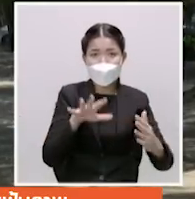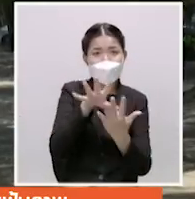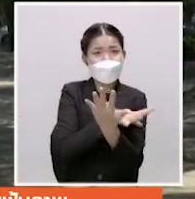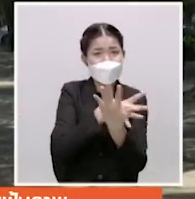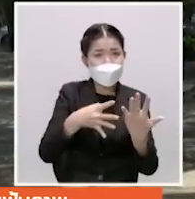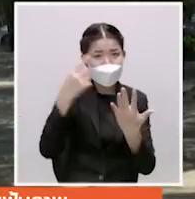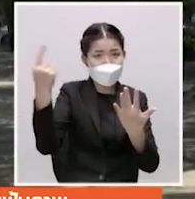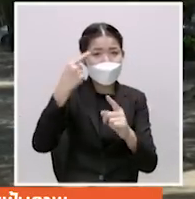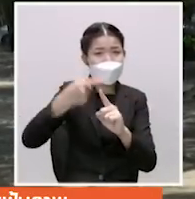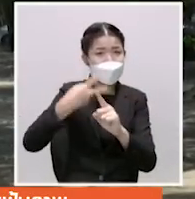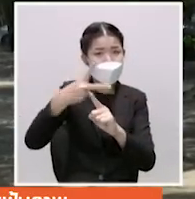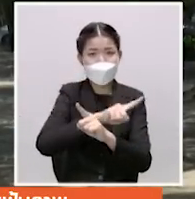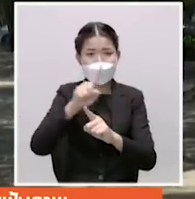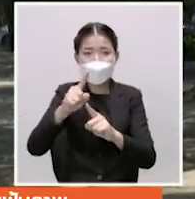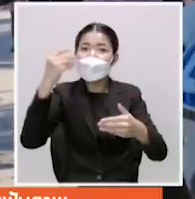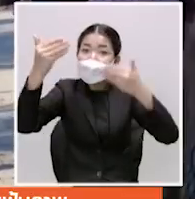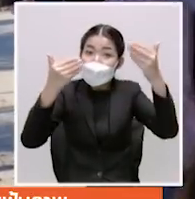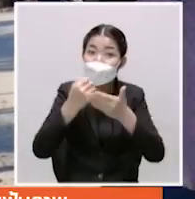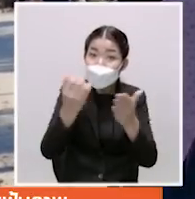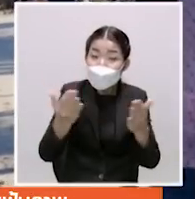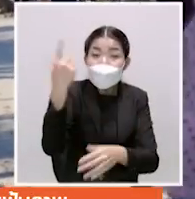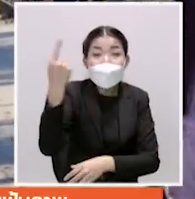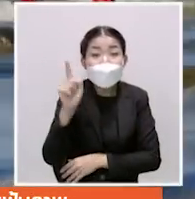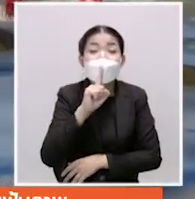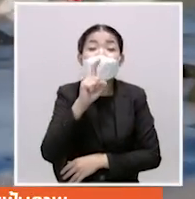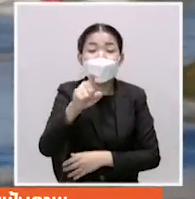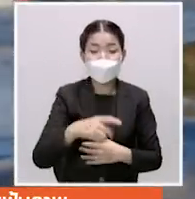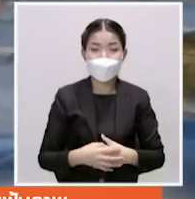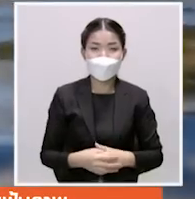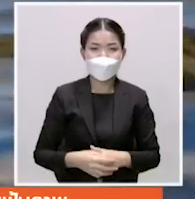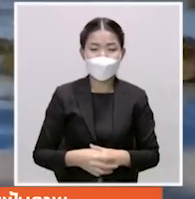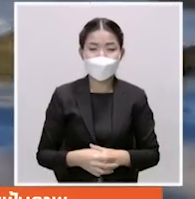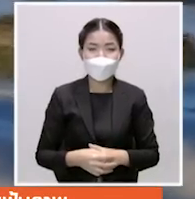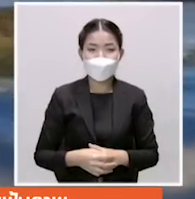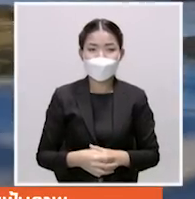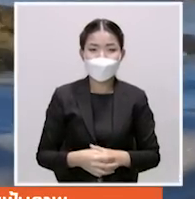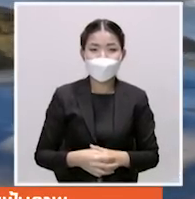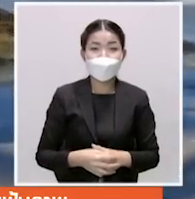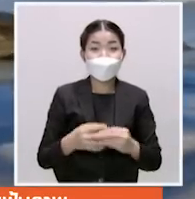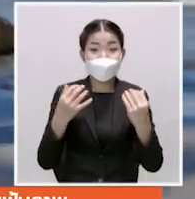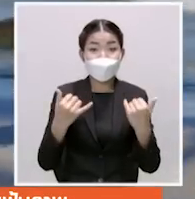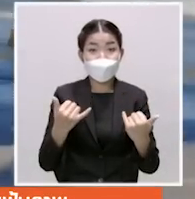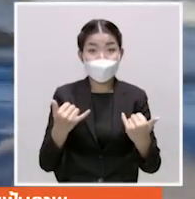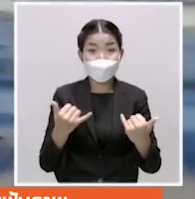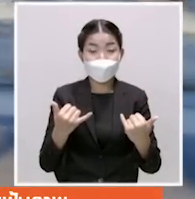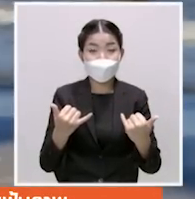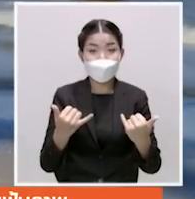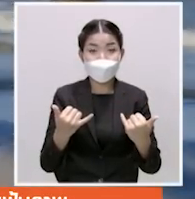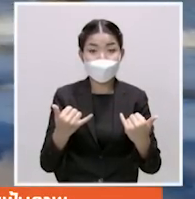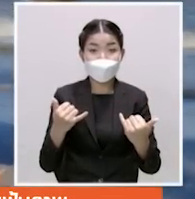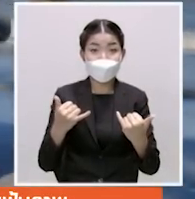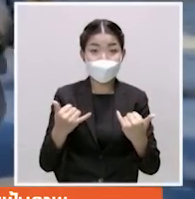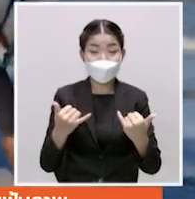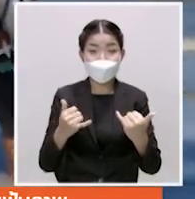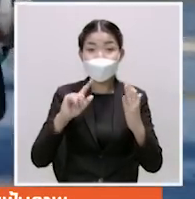เดือนกุมภาพันธ์นี้นี่มีการจัดกิจกรรมกระตุ้นการท่องเที่ยวอย่างไรกันบ้างแล้วไหมคะ คือตอนนี้นะครับพอเ